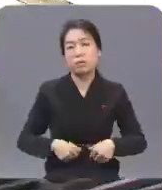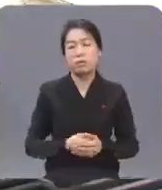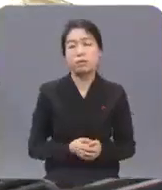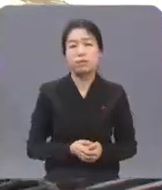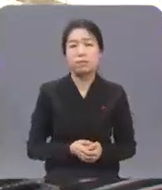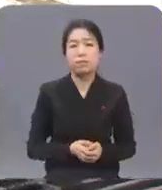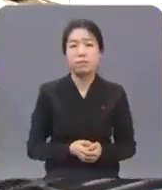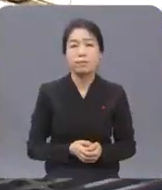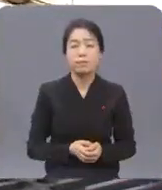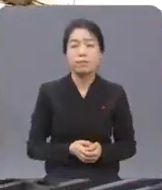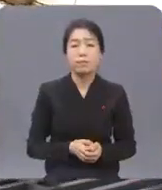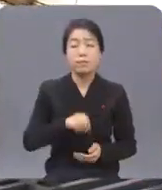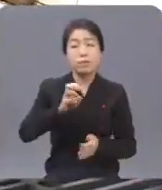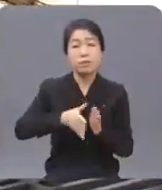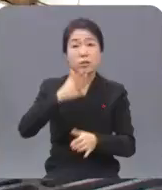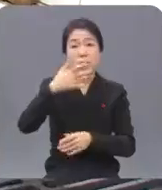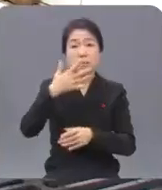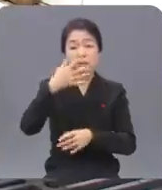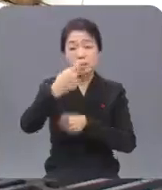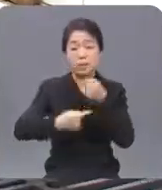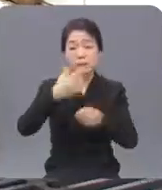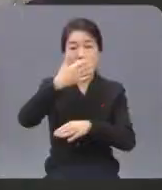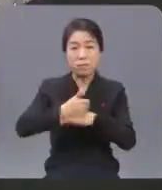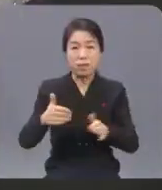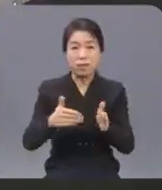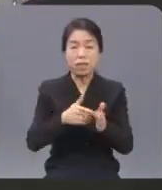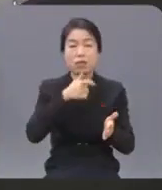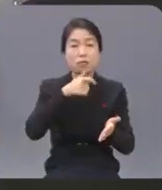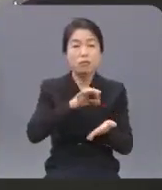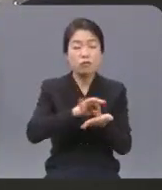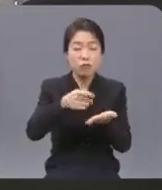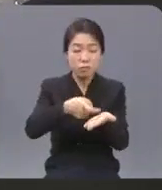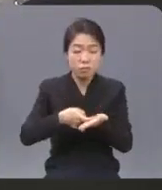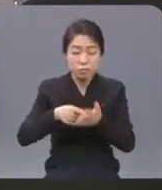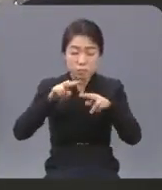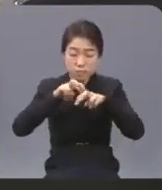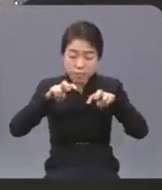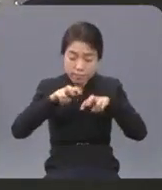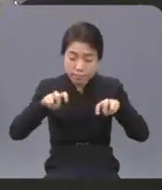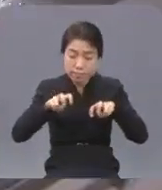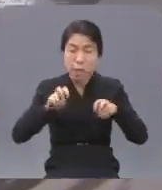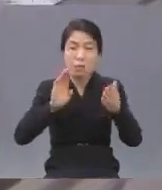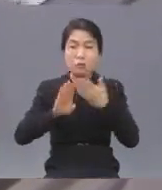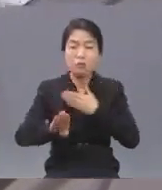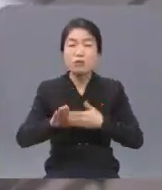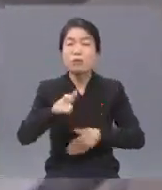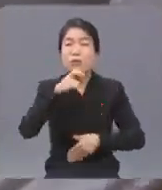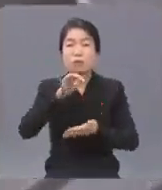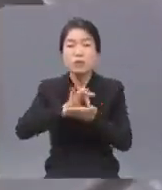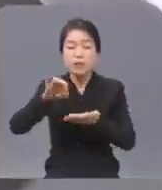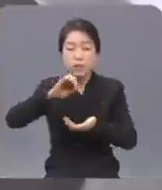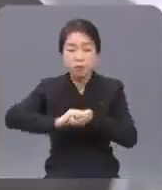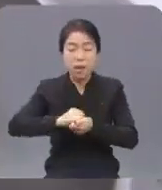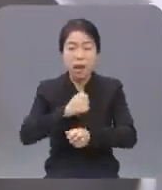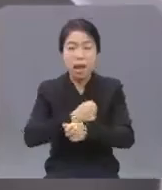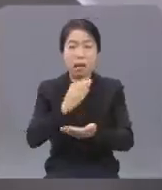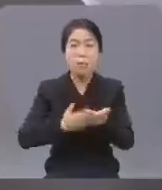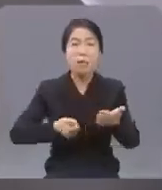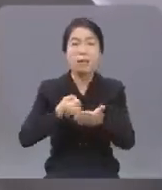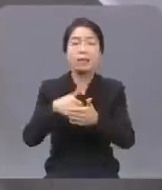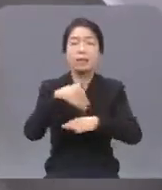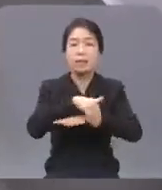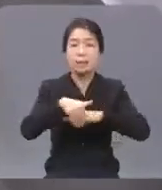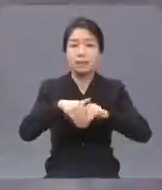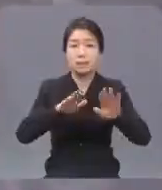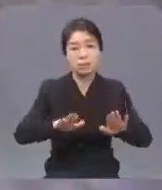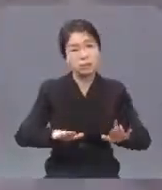좋습니다. 광주시는 연말까지 물 생산량 절감 효과를 분석한 뒤 제한급수 시행 여부를 결정할 예정인데,